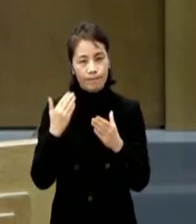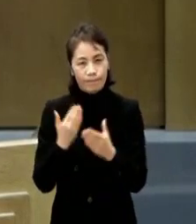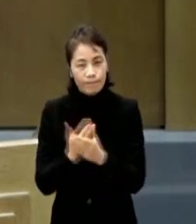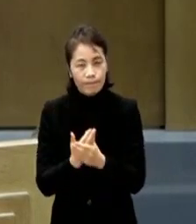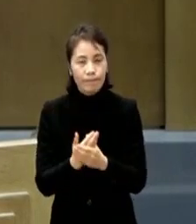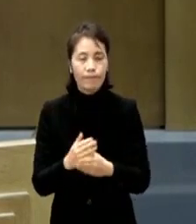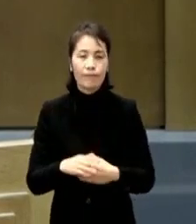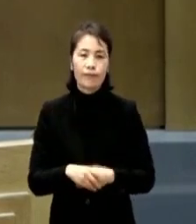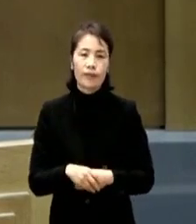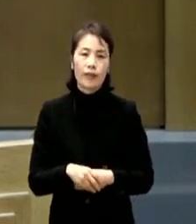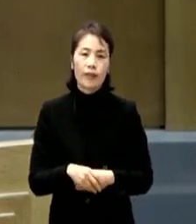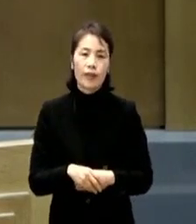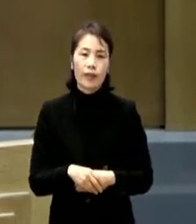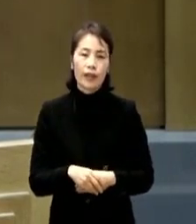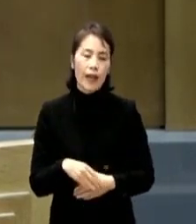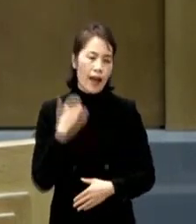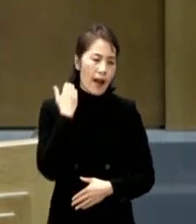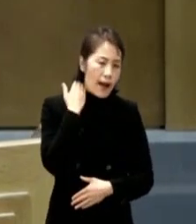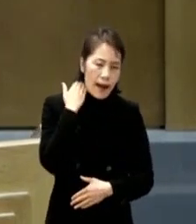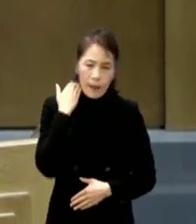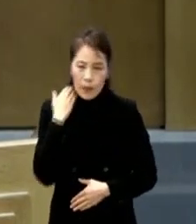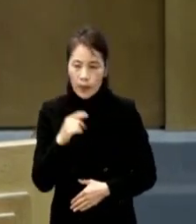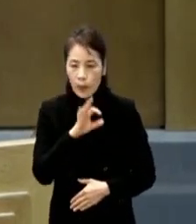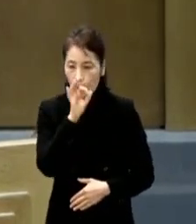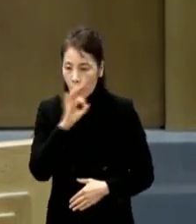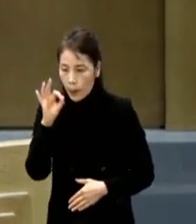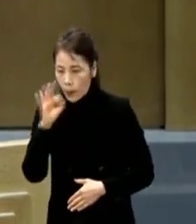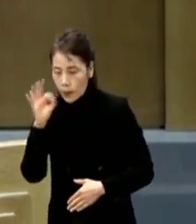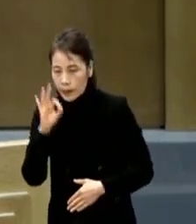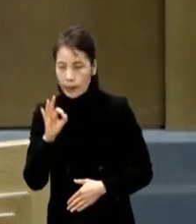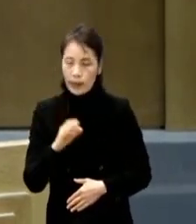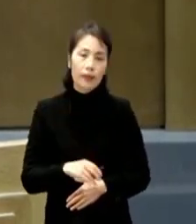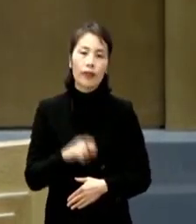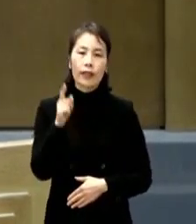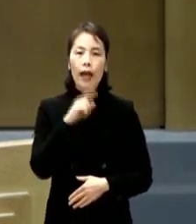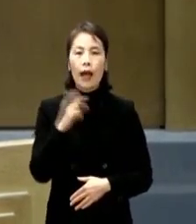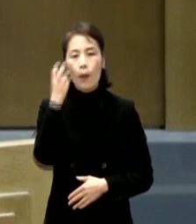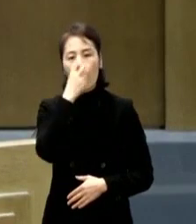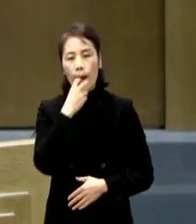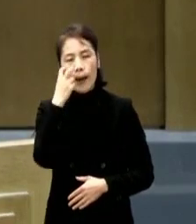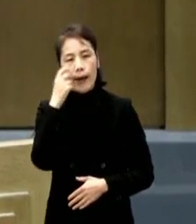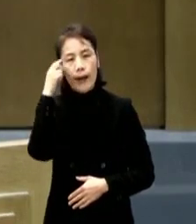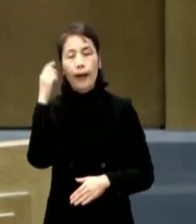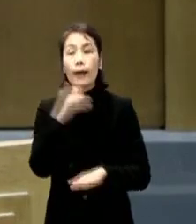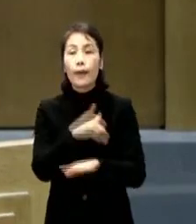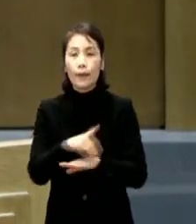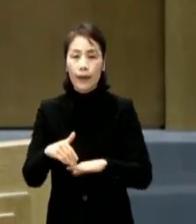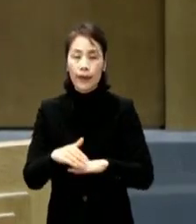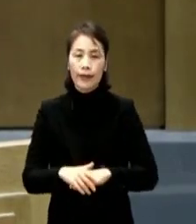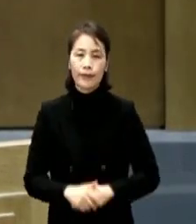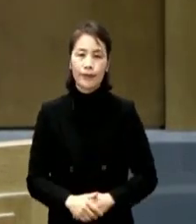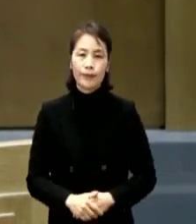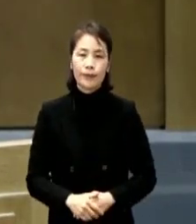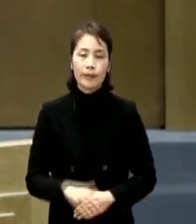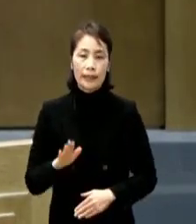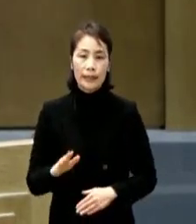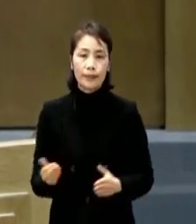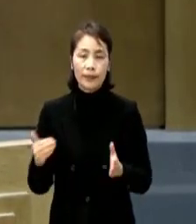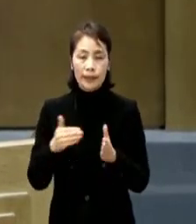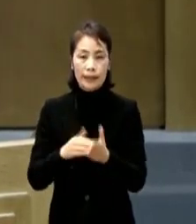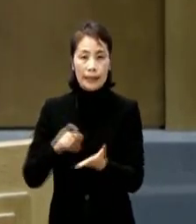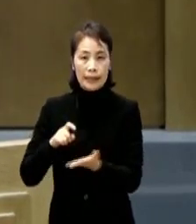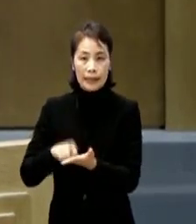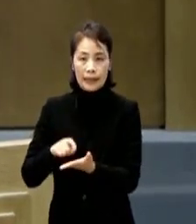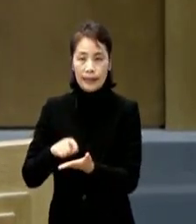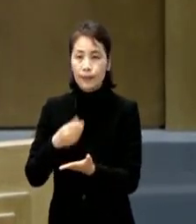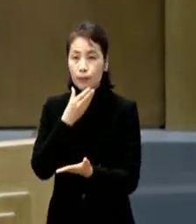없는 360도 돌봄 경기도를 만들겠습니다. 지금까지 긴급 복지 위기